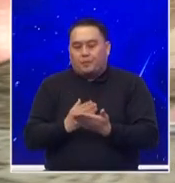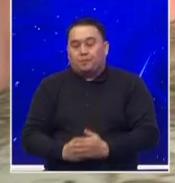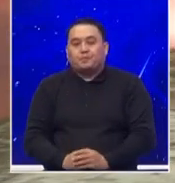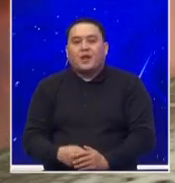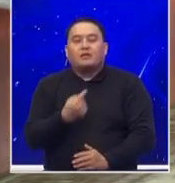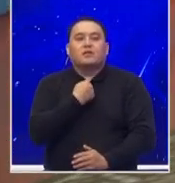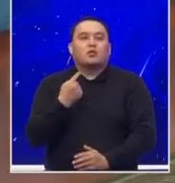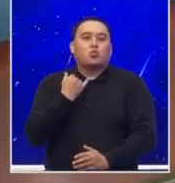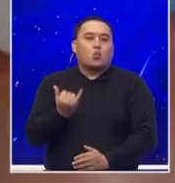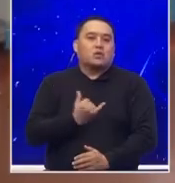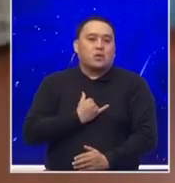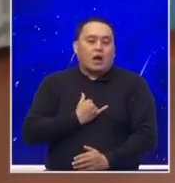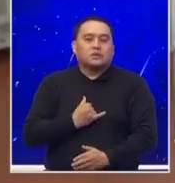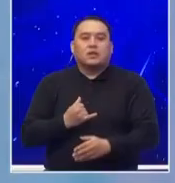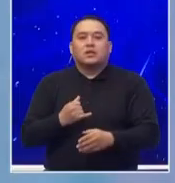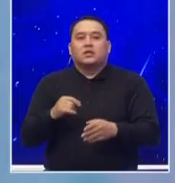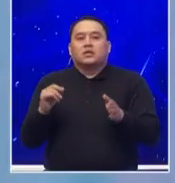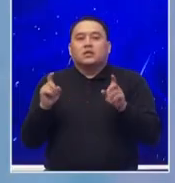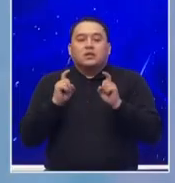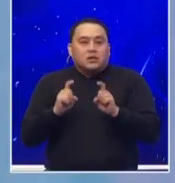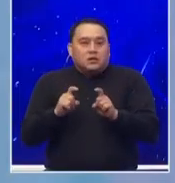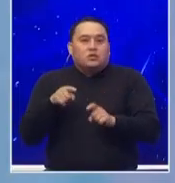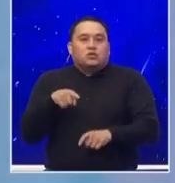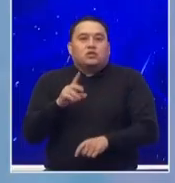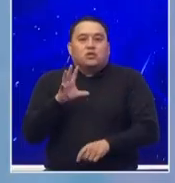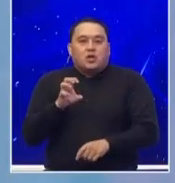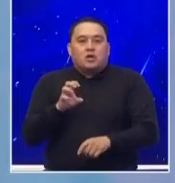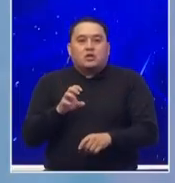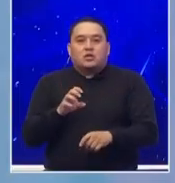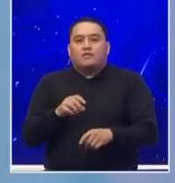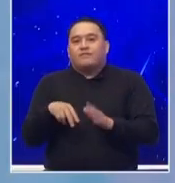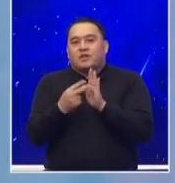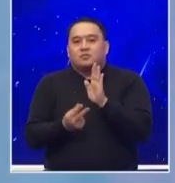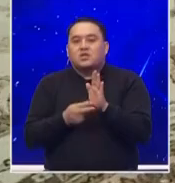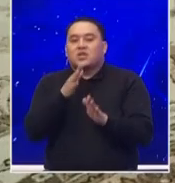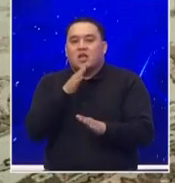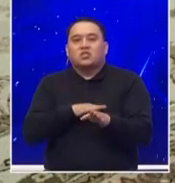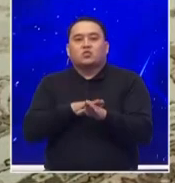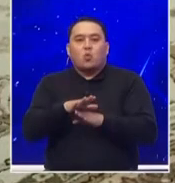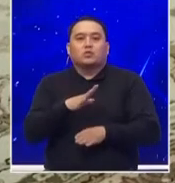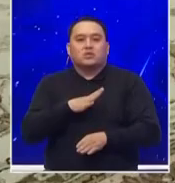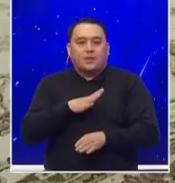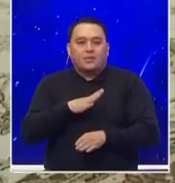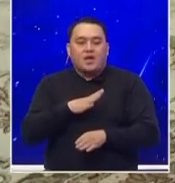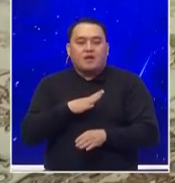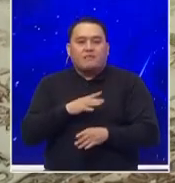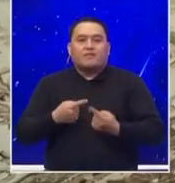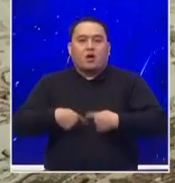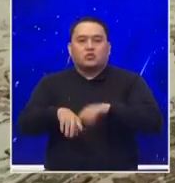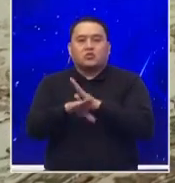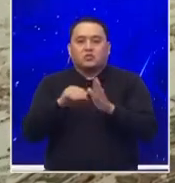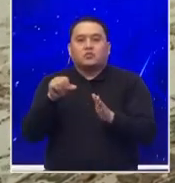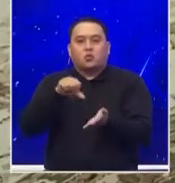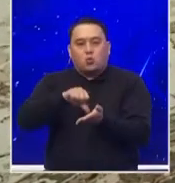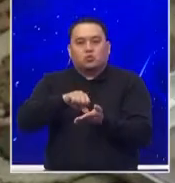день в Талдыкургане зарегистрировано почти 130 тысяч жителей, являющихся совершеннолетними гражданами республики и определенных в качестве